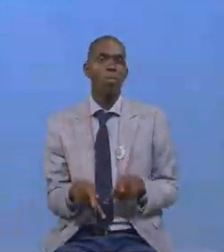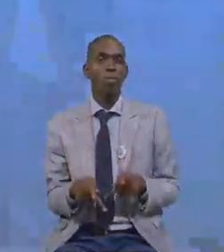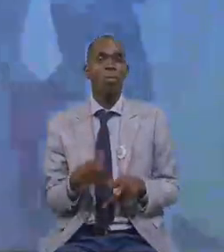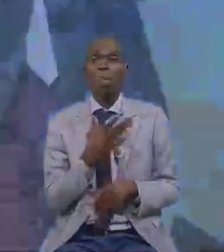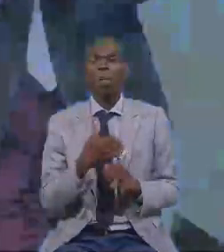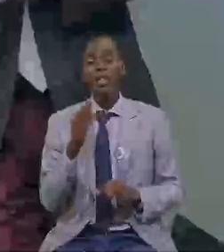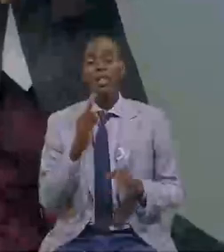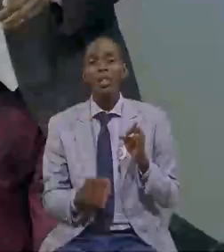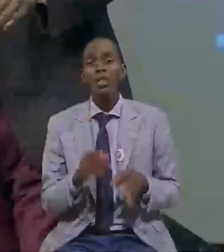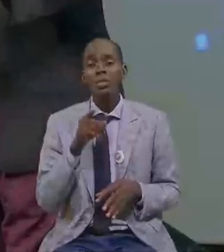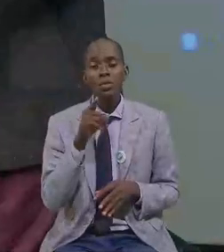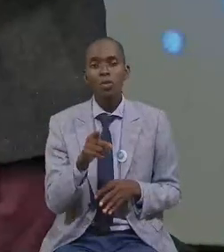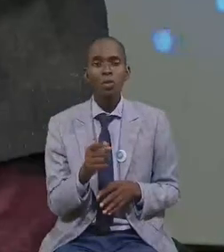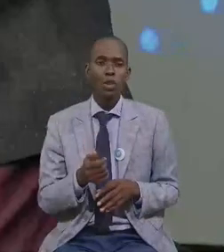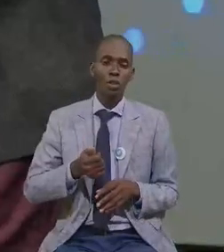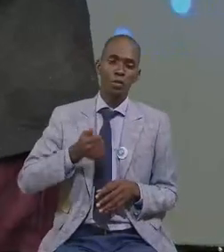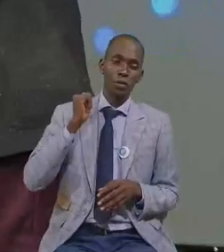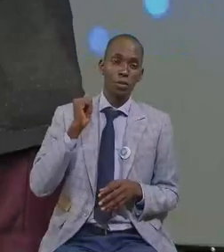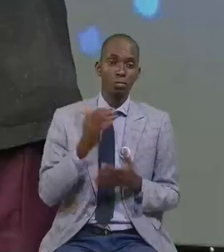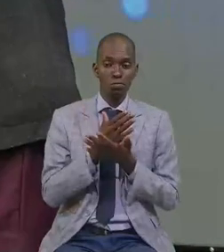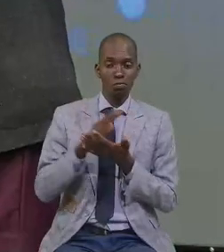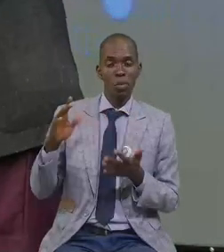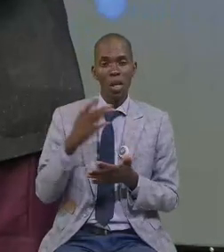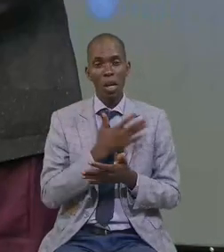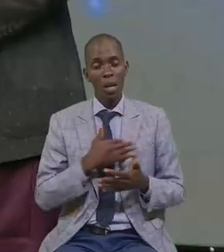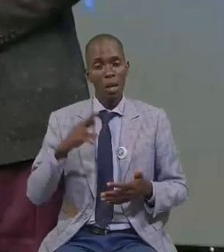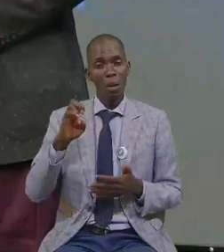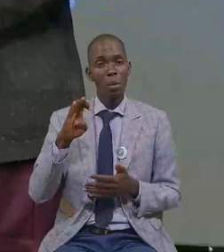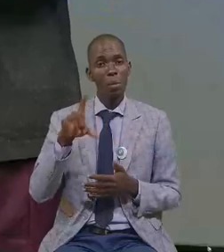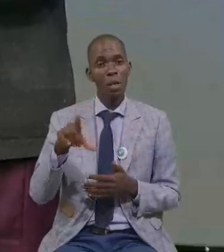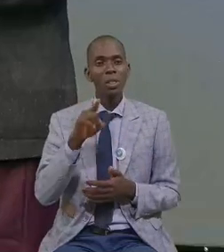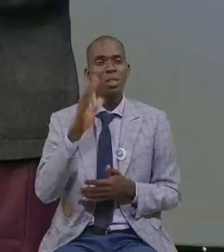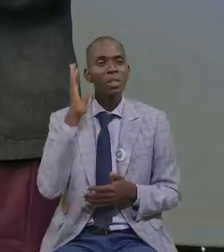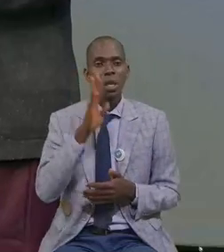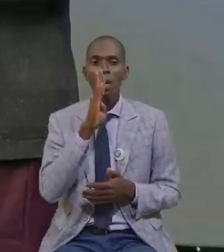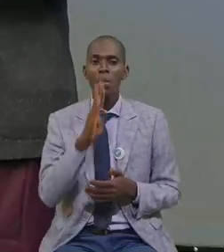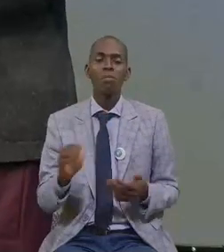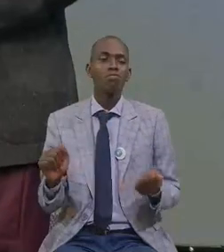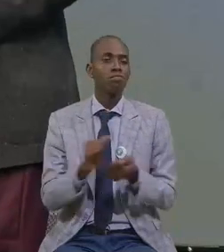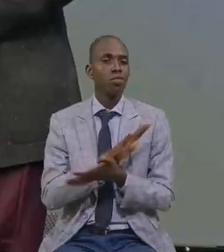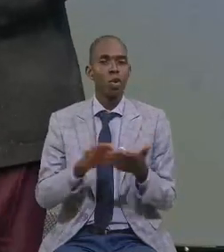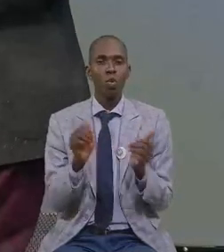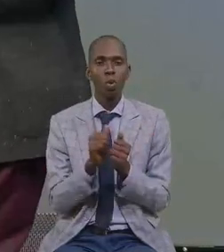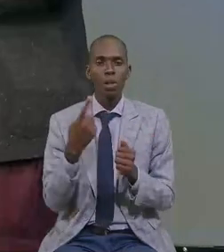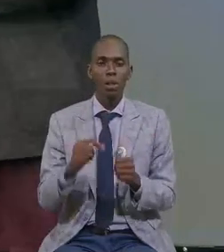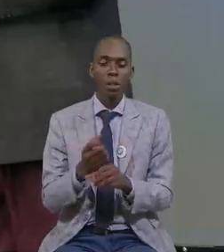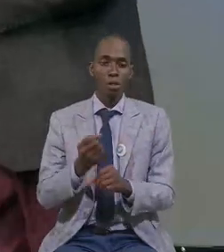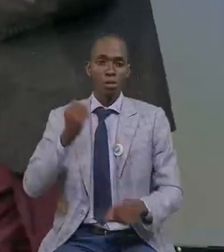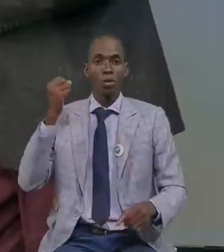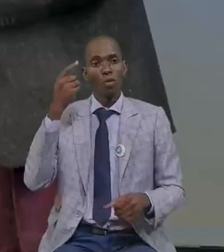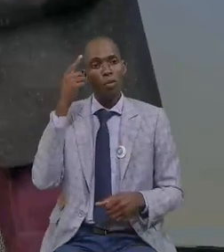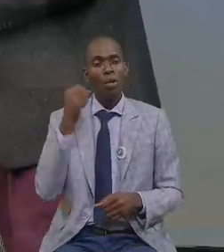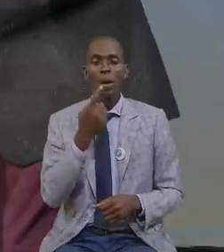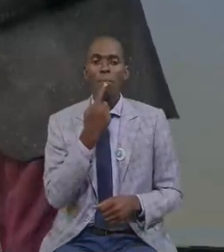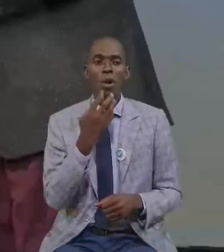si vous résistez et si vous êtes rebelle, vous serez dévoré par le glaive, car la bouche de l'Éternel